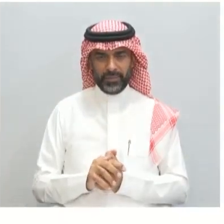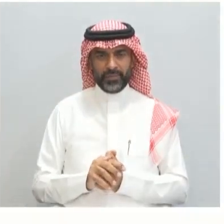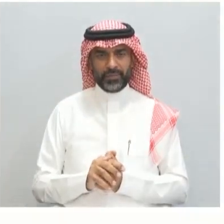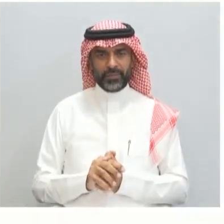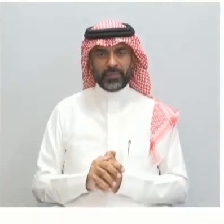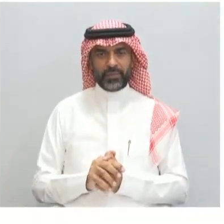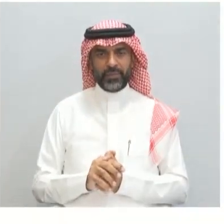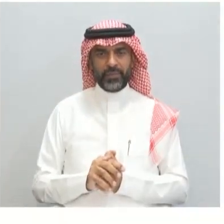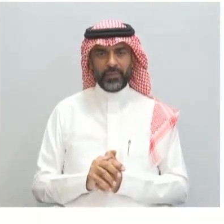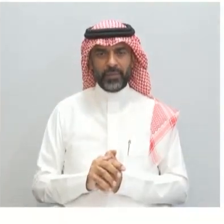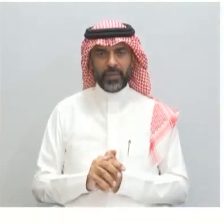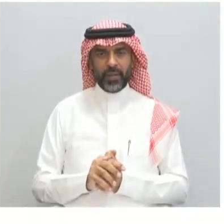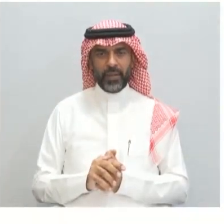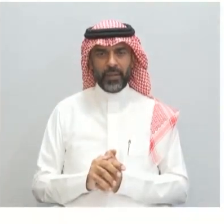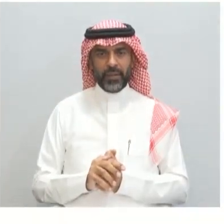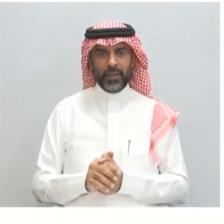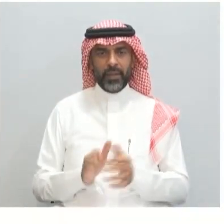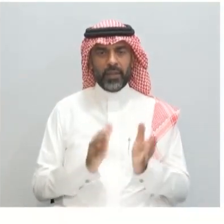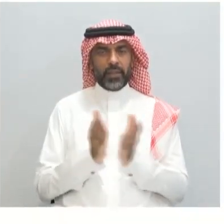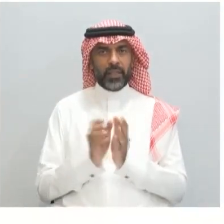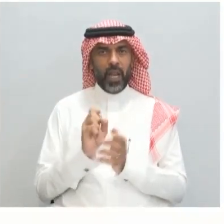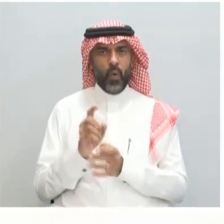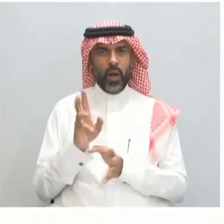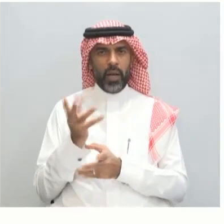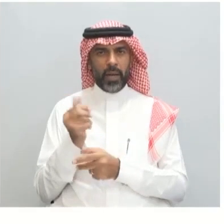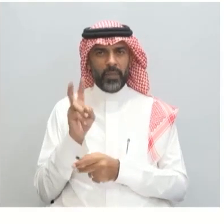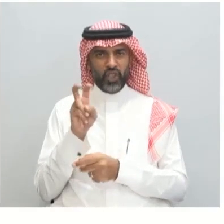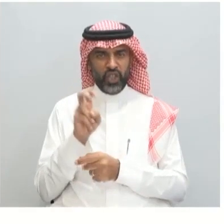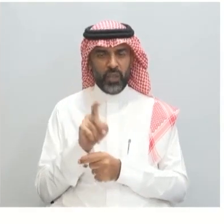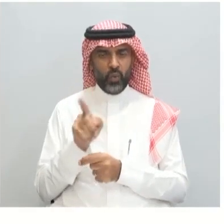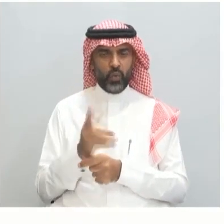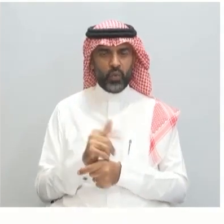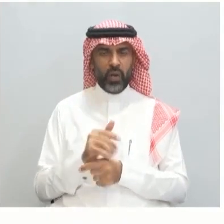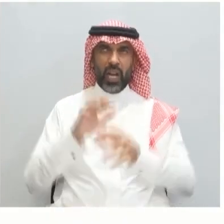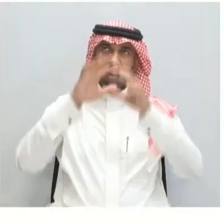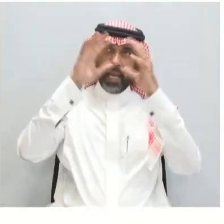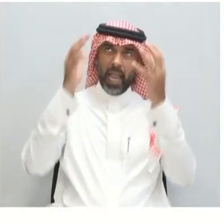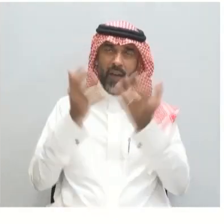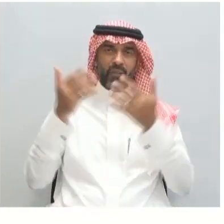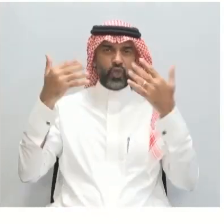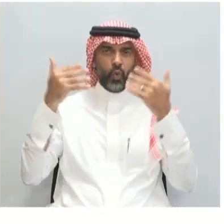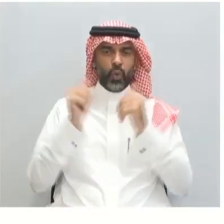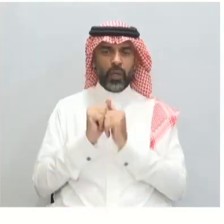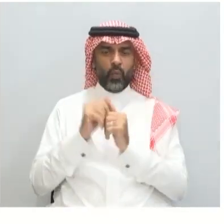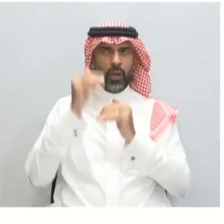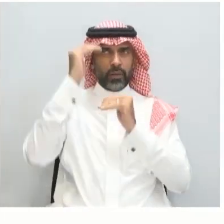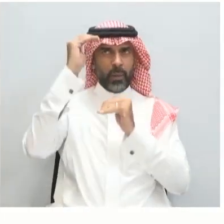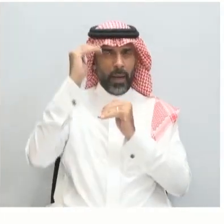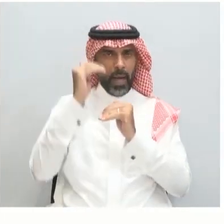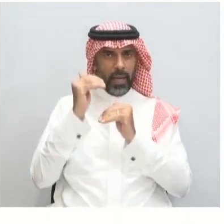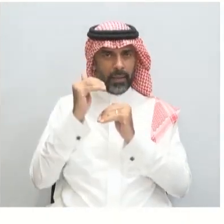هذه الوحده في درسها الاول الدرس العشر تعرفتوا انا وانتم على الغلاف الجوي وطبقات